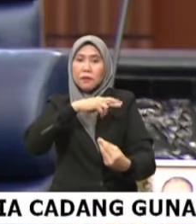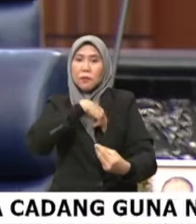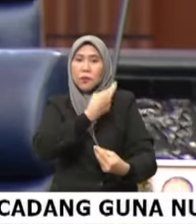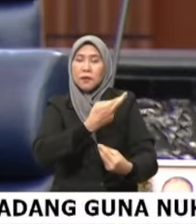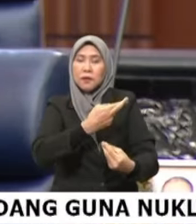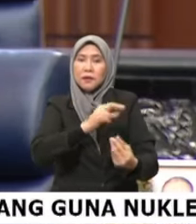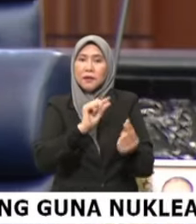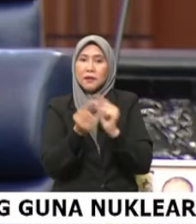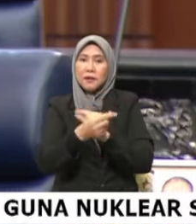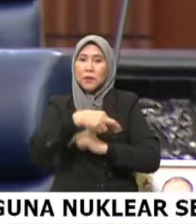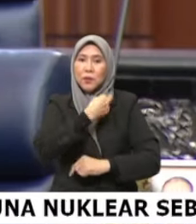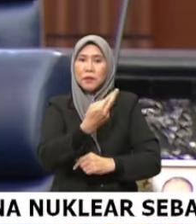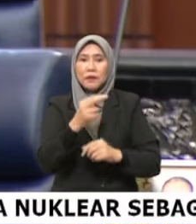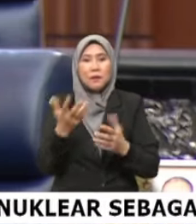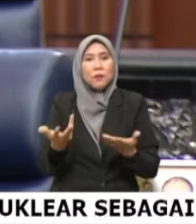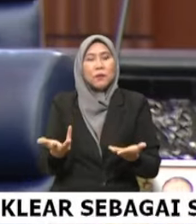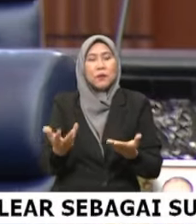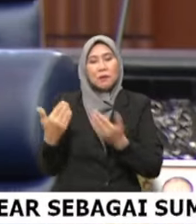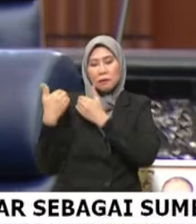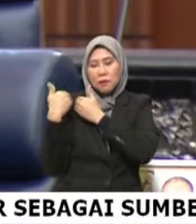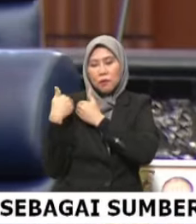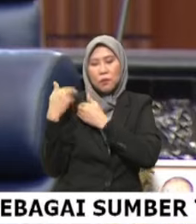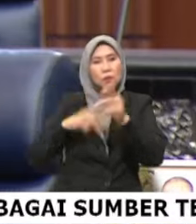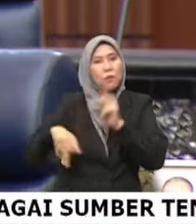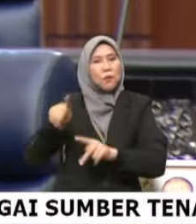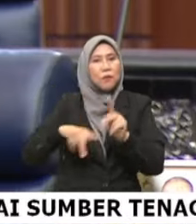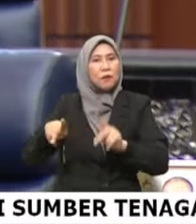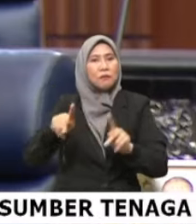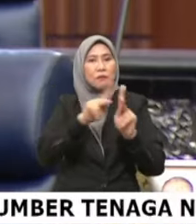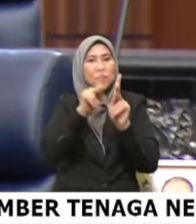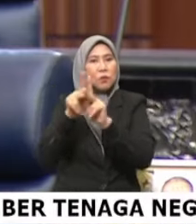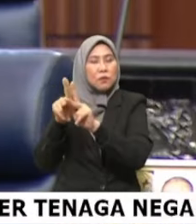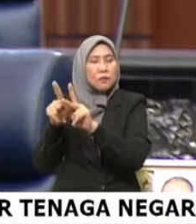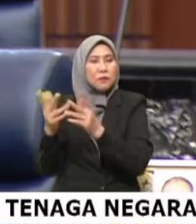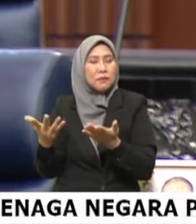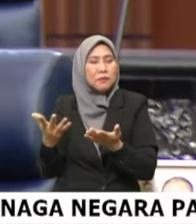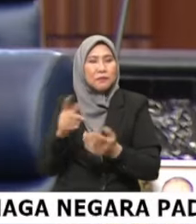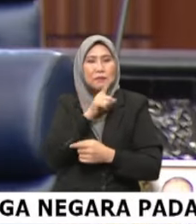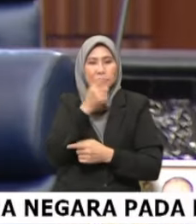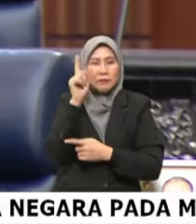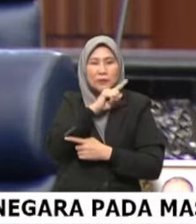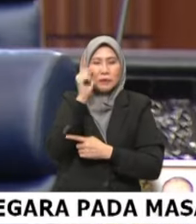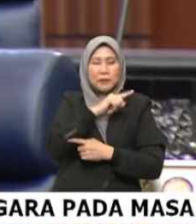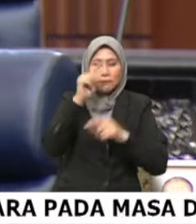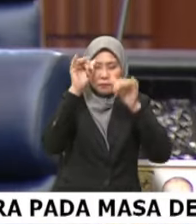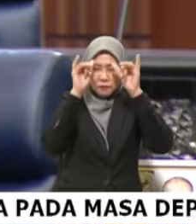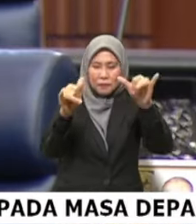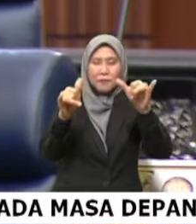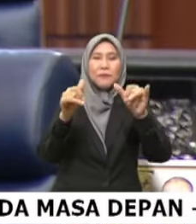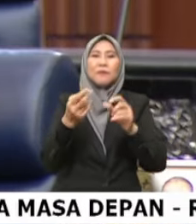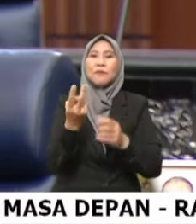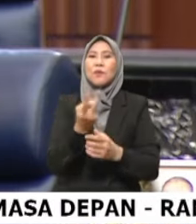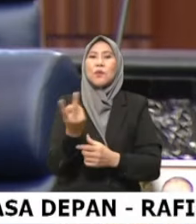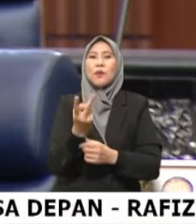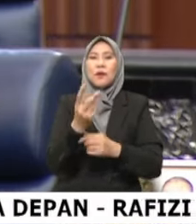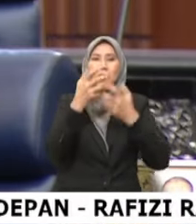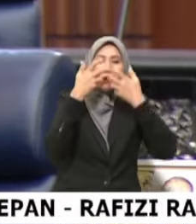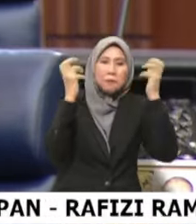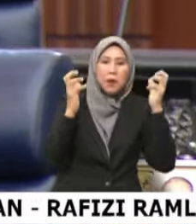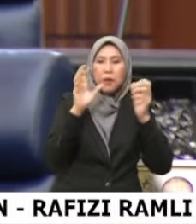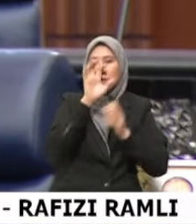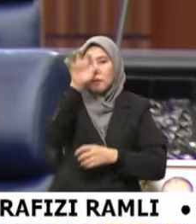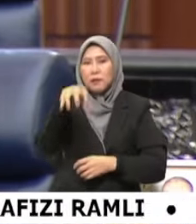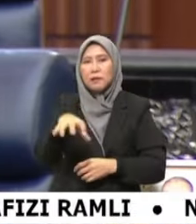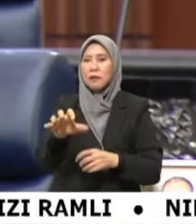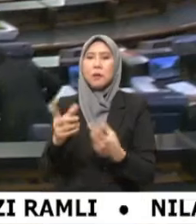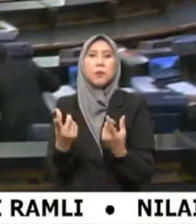yang sepatutnya ke atas kerugian ditanggung oleh penduduk di atas keganasan ataupun ancaman daripada kedua-dua spesies ini? Sekian.